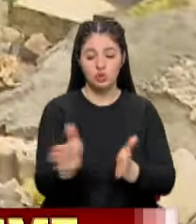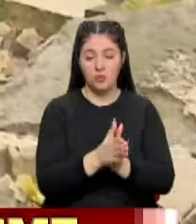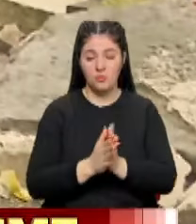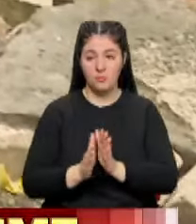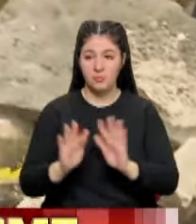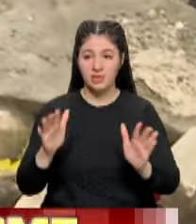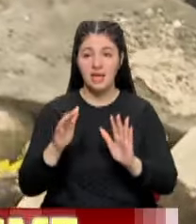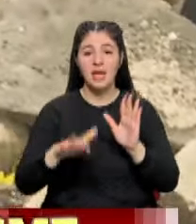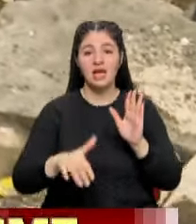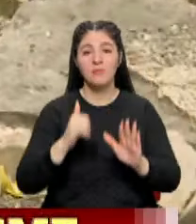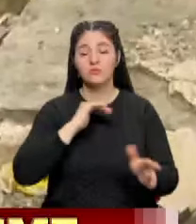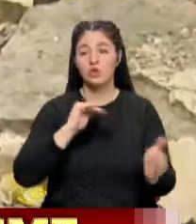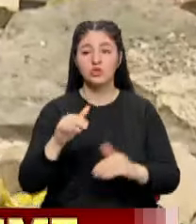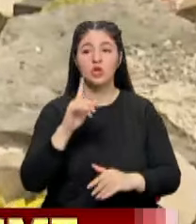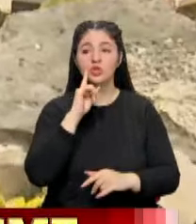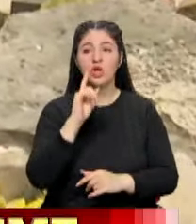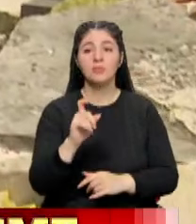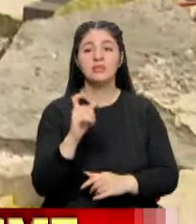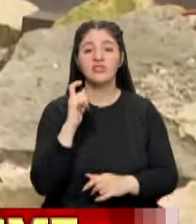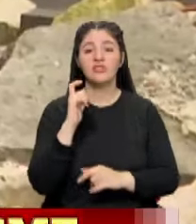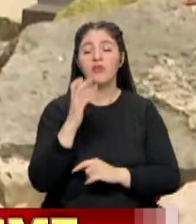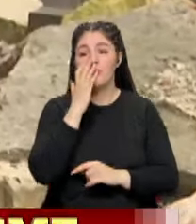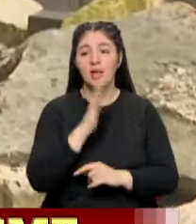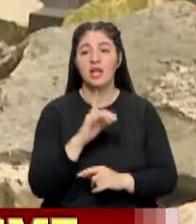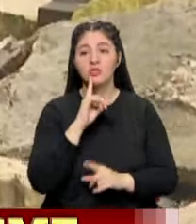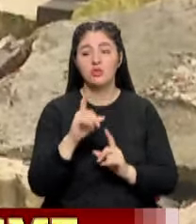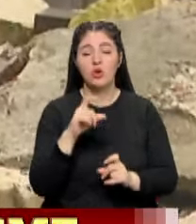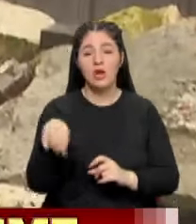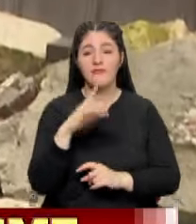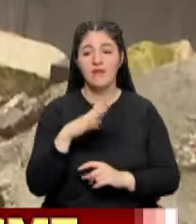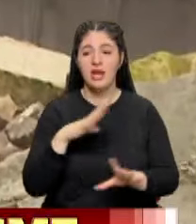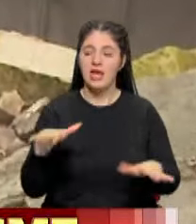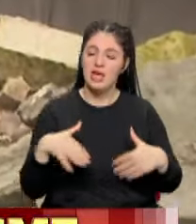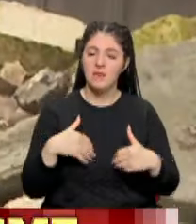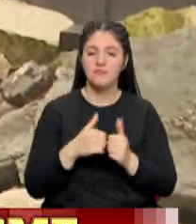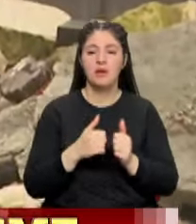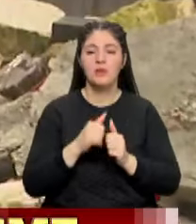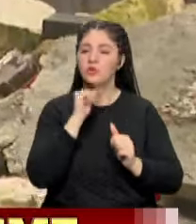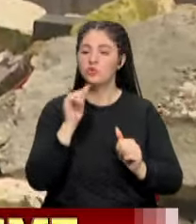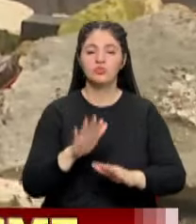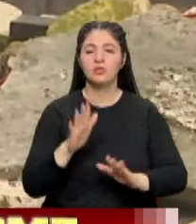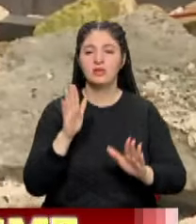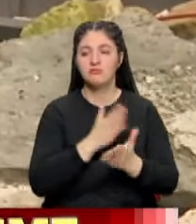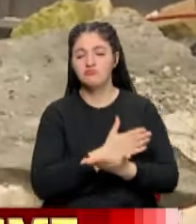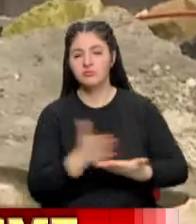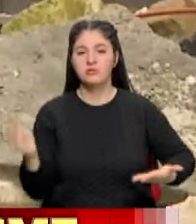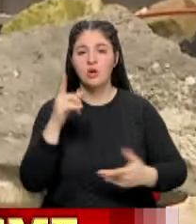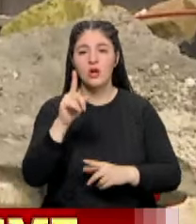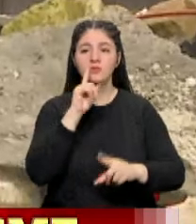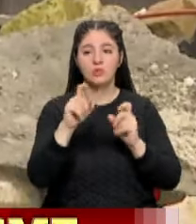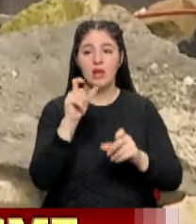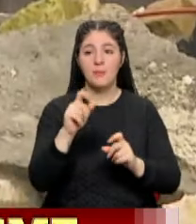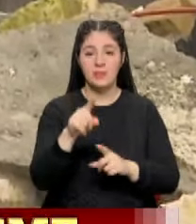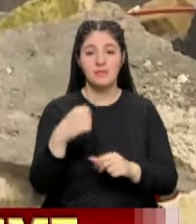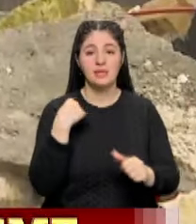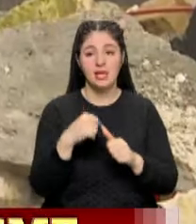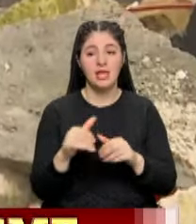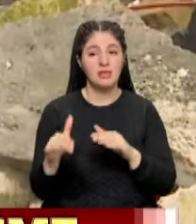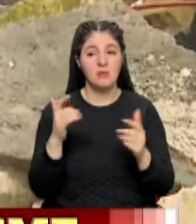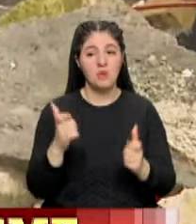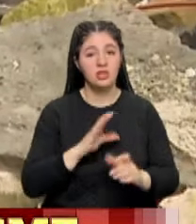yaptık. Reklamların dönüşünde sorulması ve yanıtlanması gereken sorular var. Hep birlikte kesintisiz, aralıksız o soruları soralım. Yine